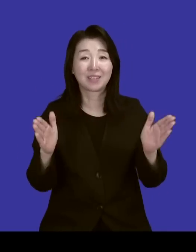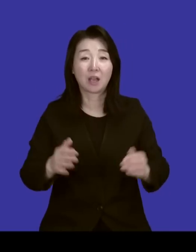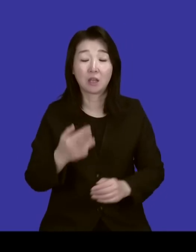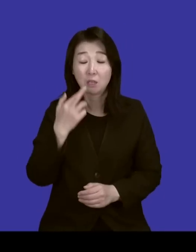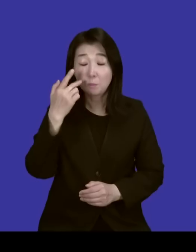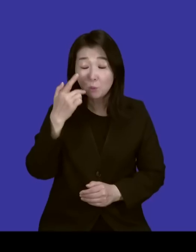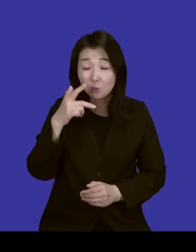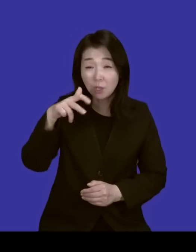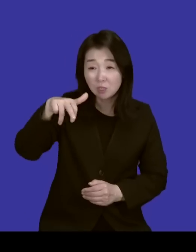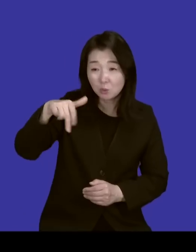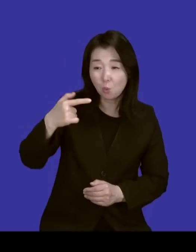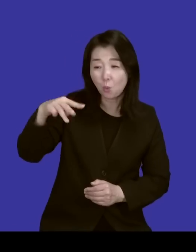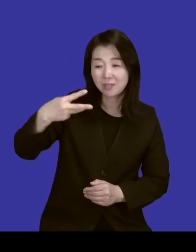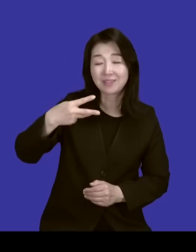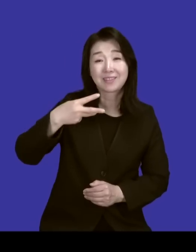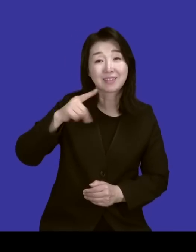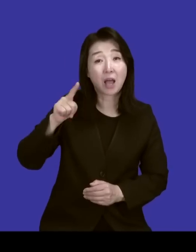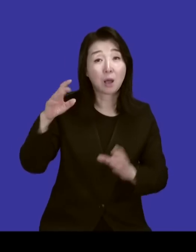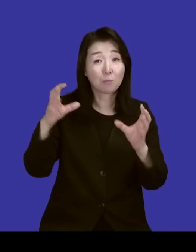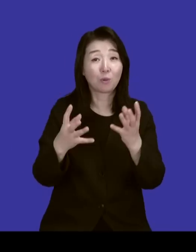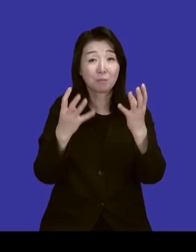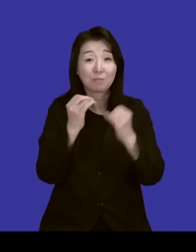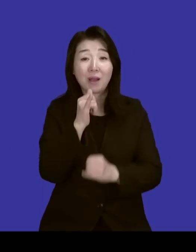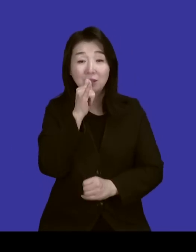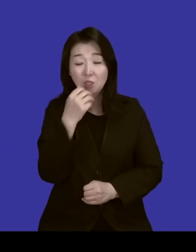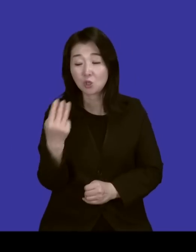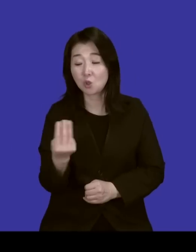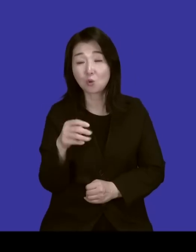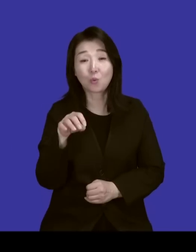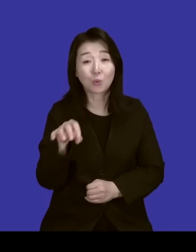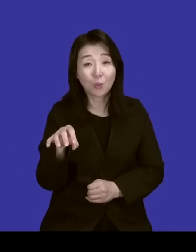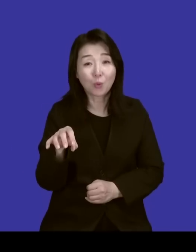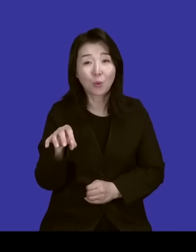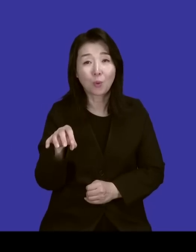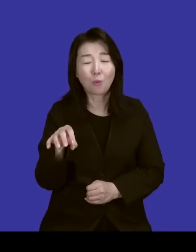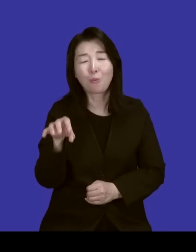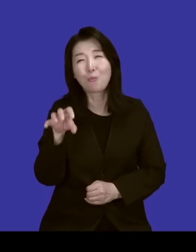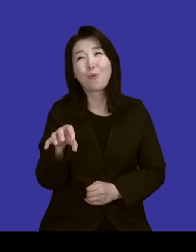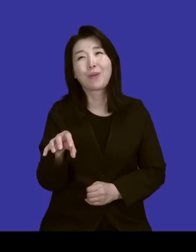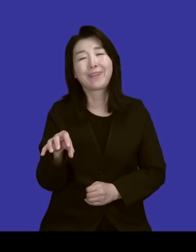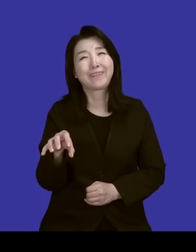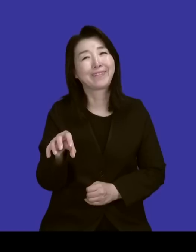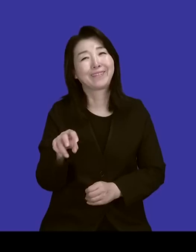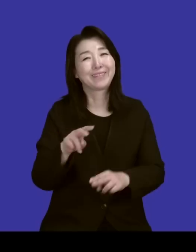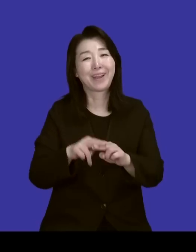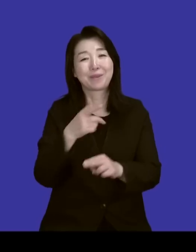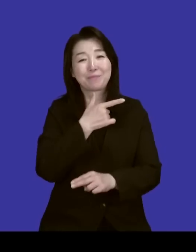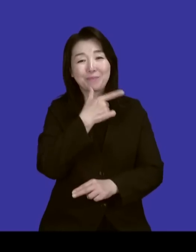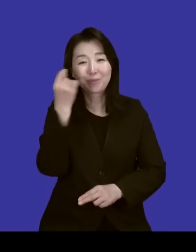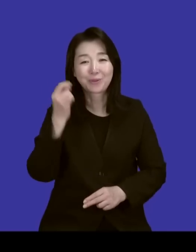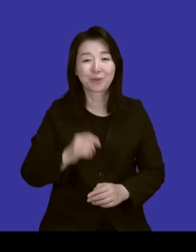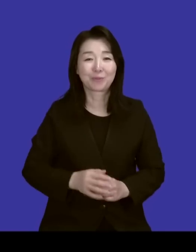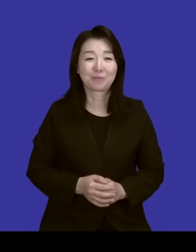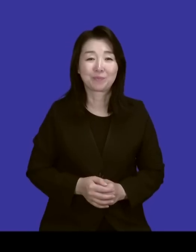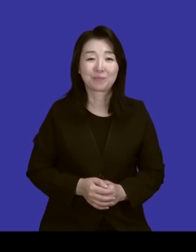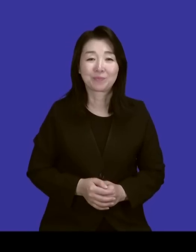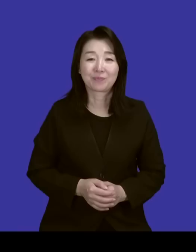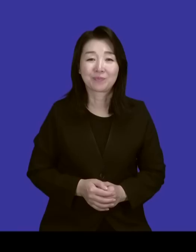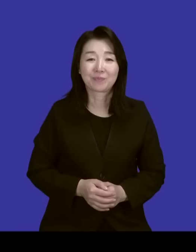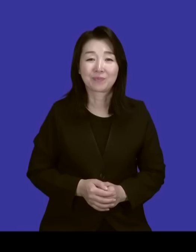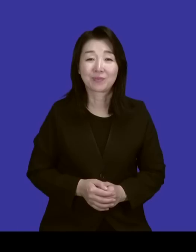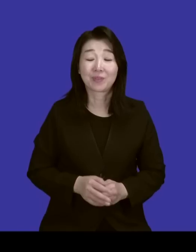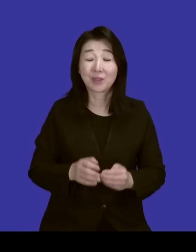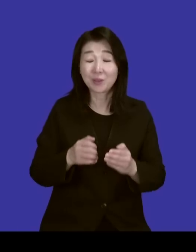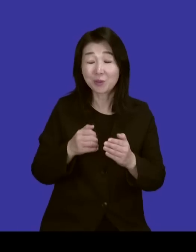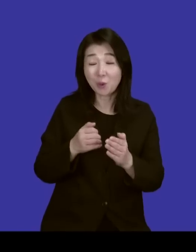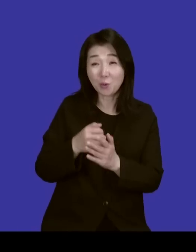막 코스타가 이렇게 많아지니까 워싱턴 쪽에 모일 자리가 없더라고. 예. 시카고의 위튼 대학 예. 강당 굉장히